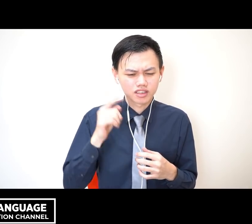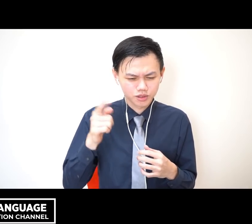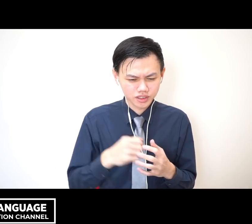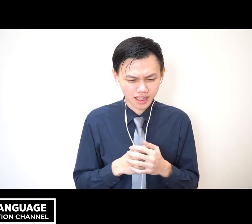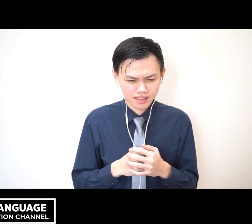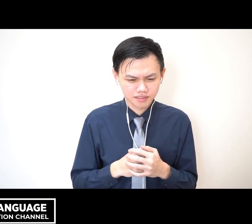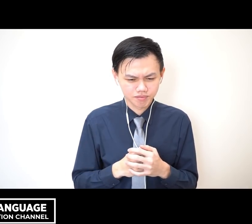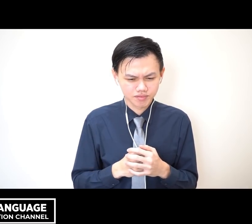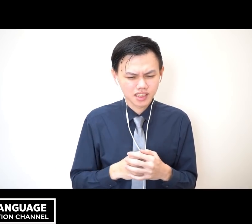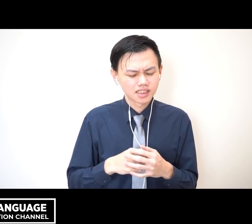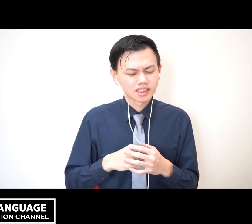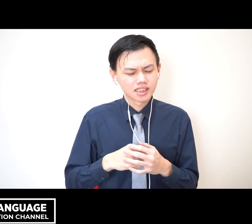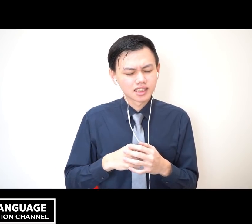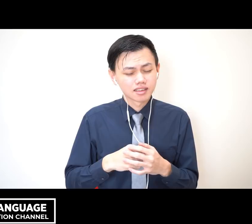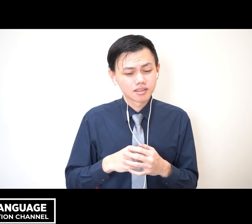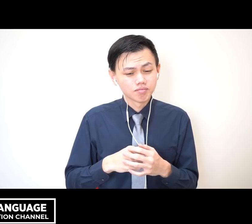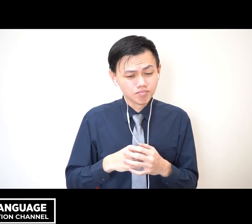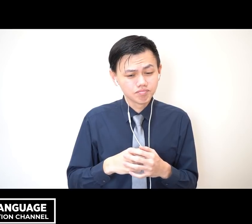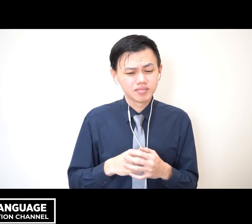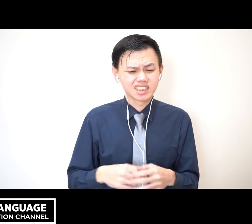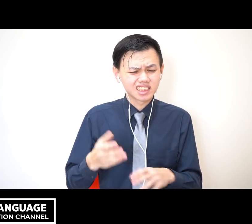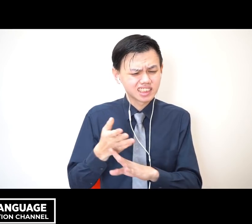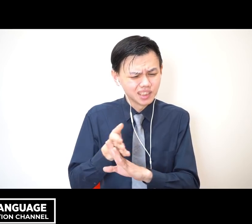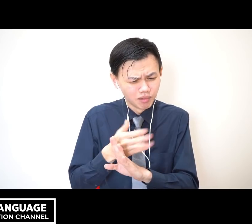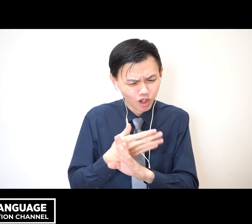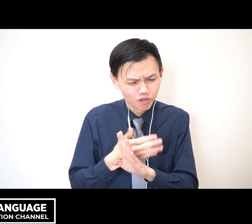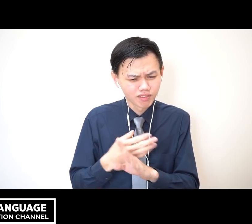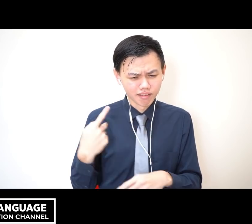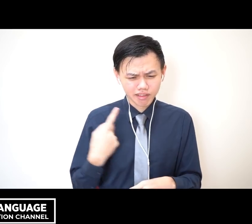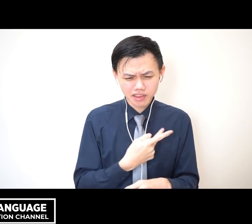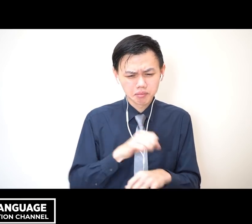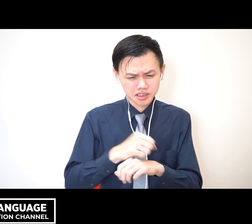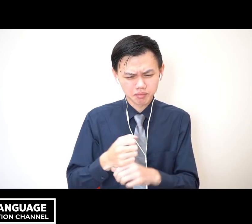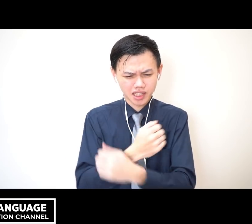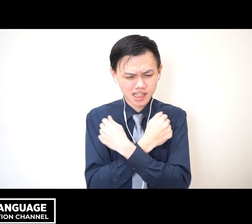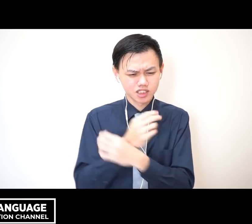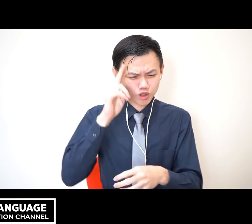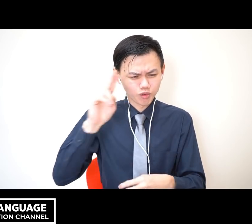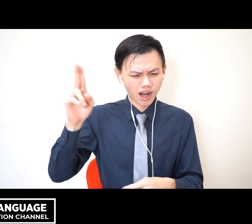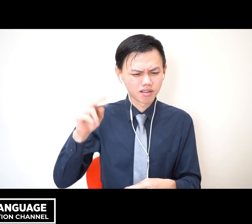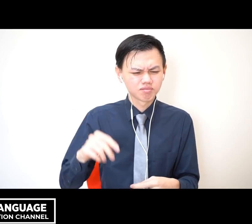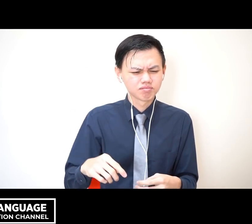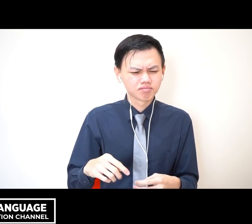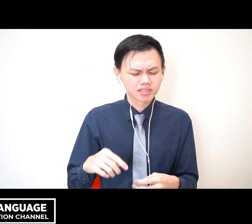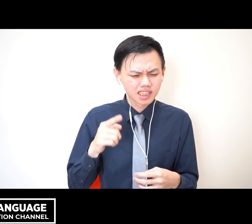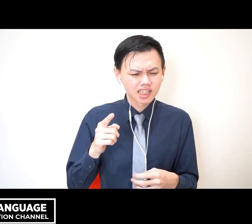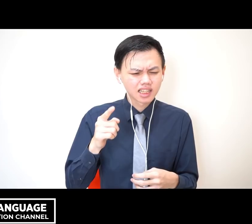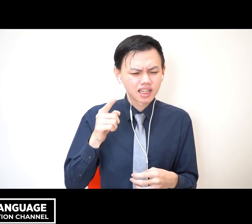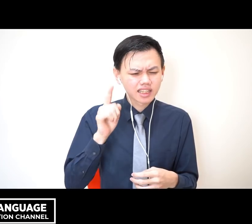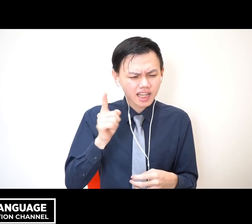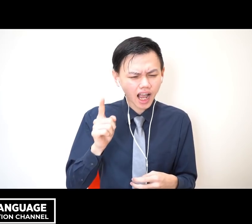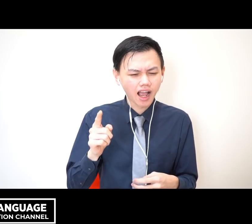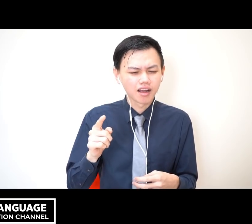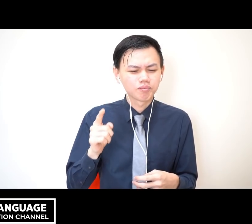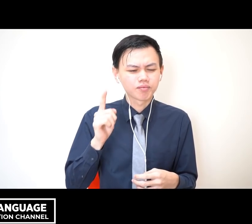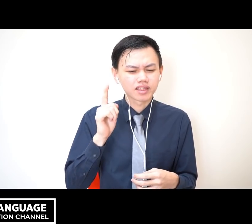His love, not ours. Bukan kasihnya kita kepada Tuhan, tetapi kasihnya Dia kepada kita. Itulah kasih